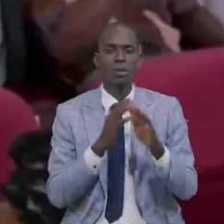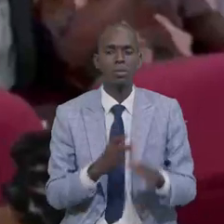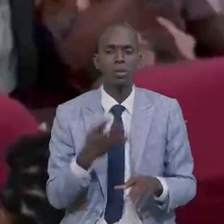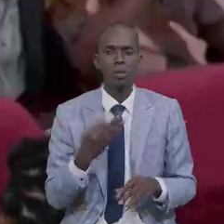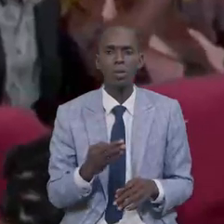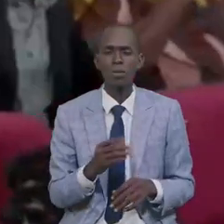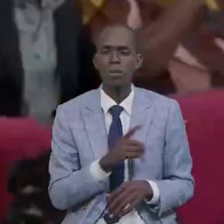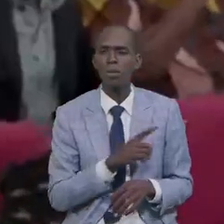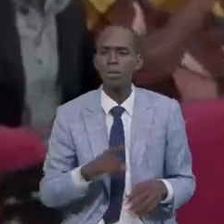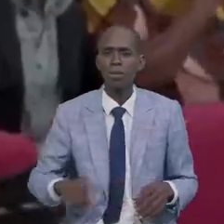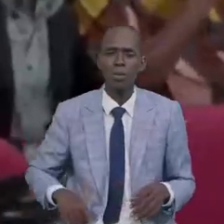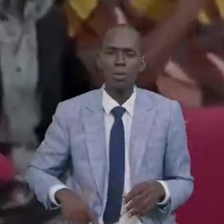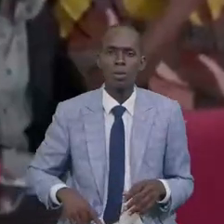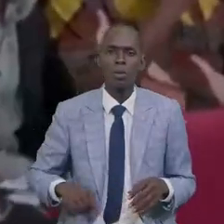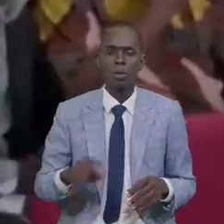Seigneur